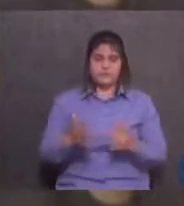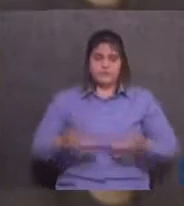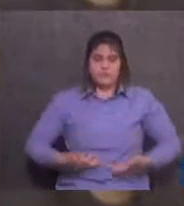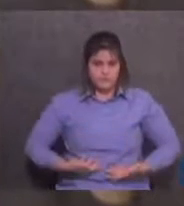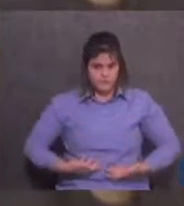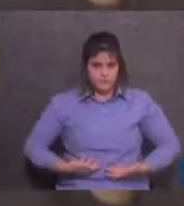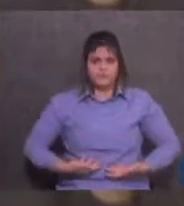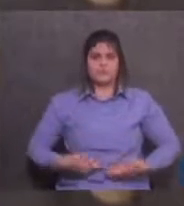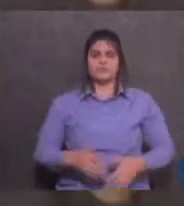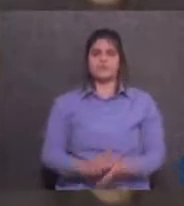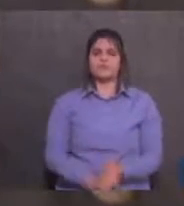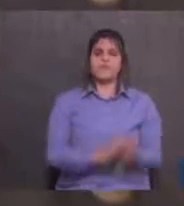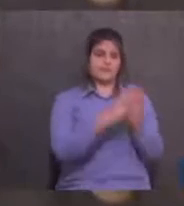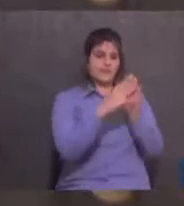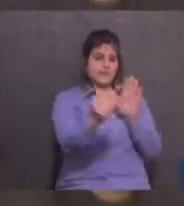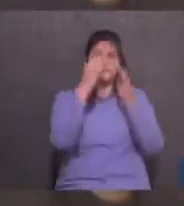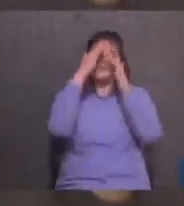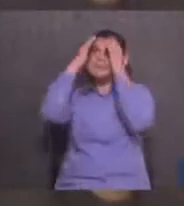tuo seno, Gesù.